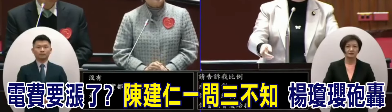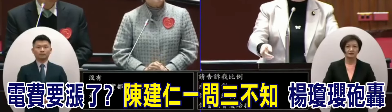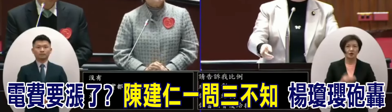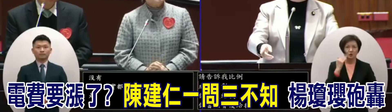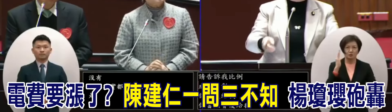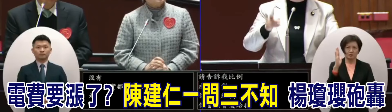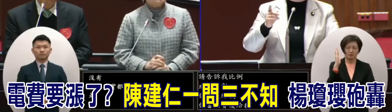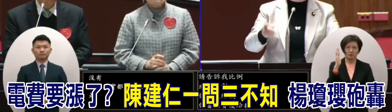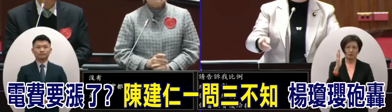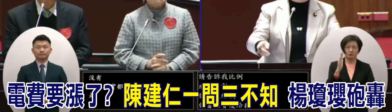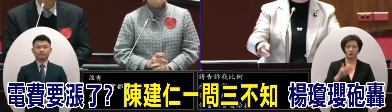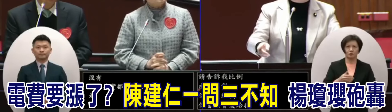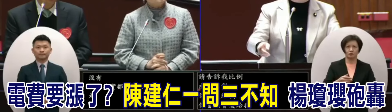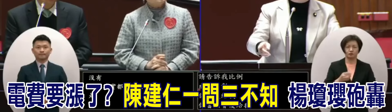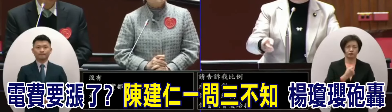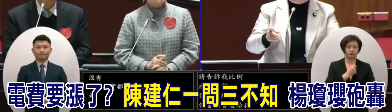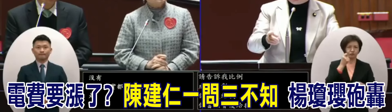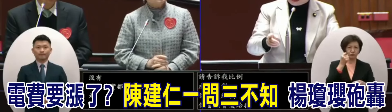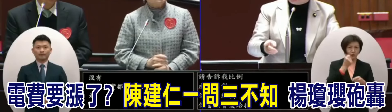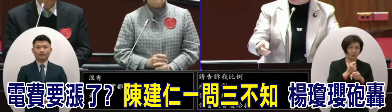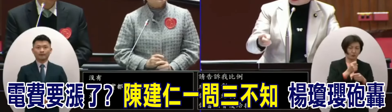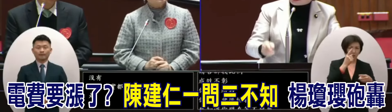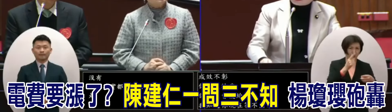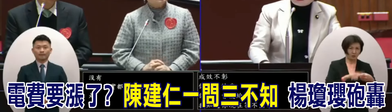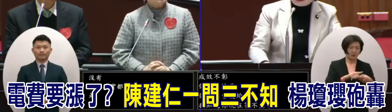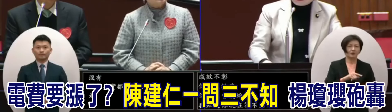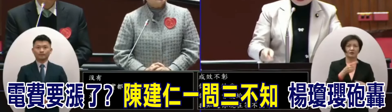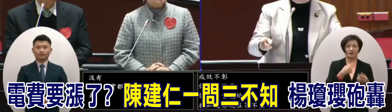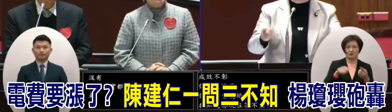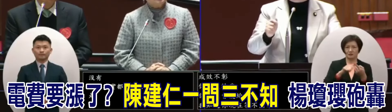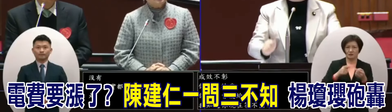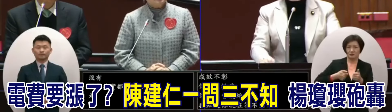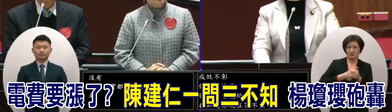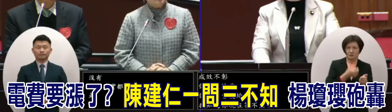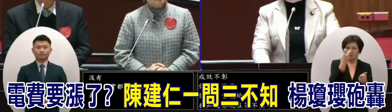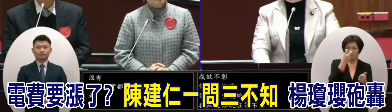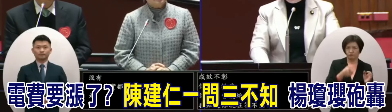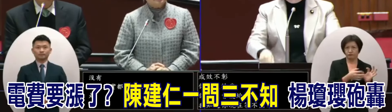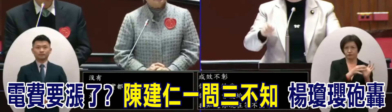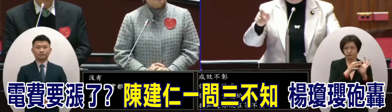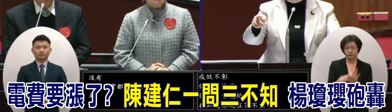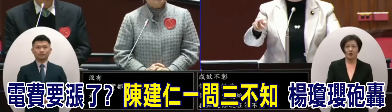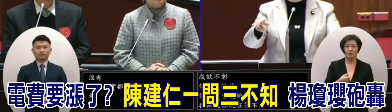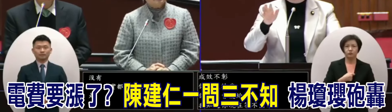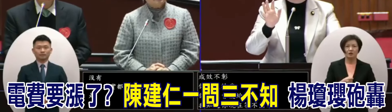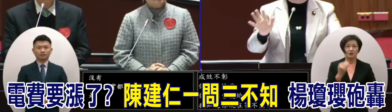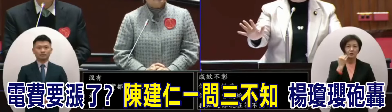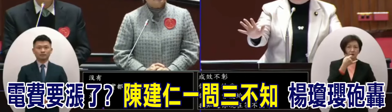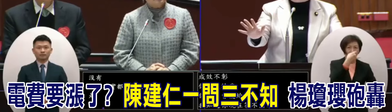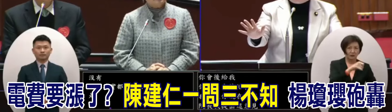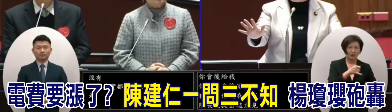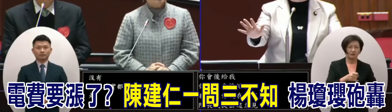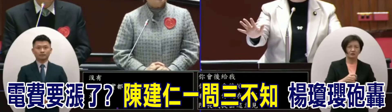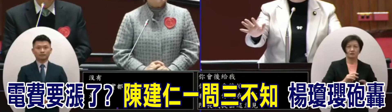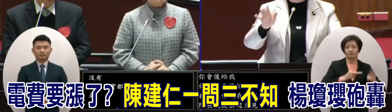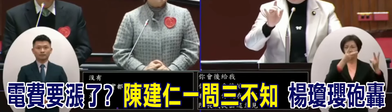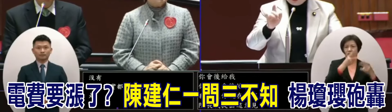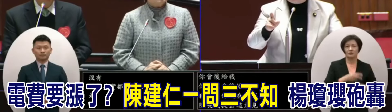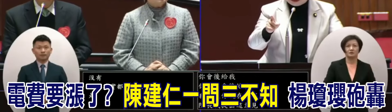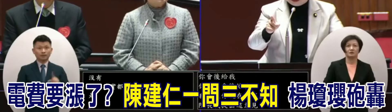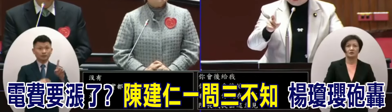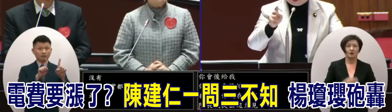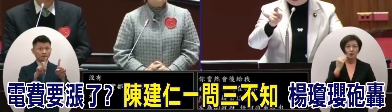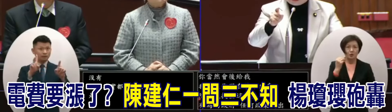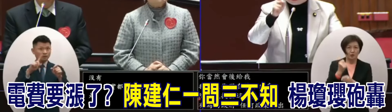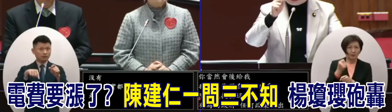为的政府，你任何的政策提出，你应该要去追踪它的成效是怎么样。 但是你 不好的，我们赶快加油。